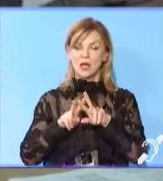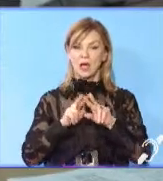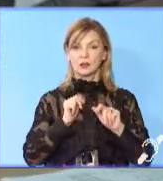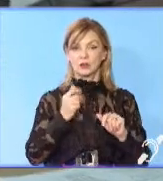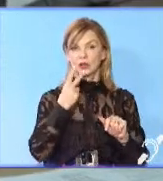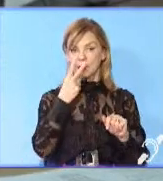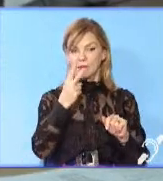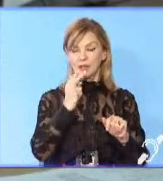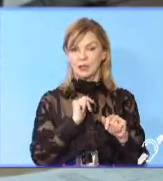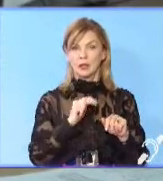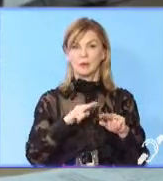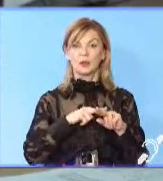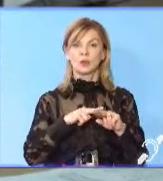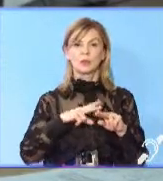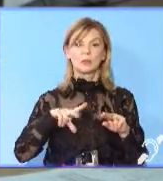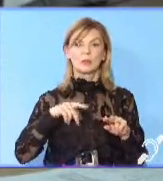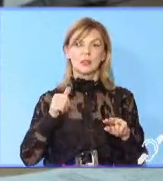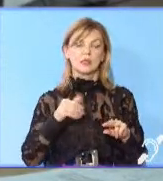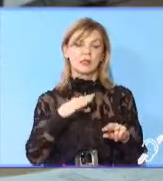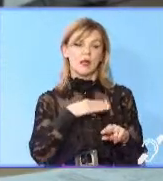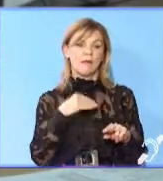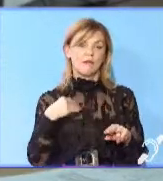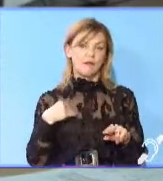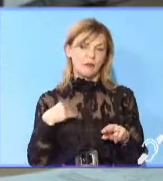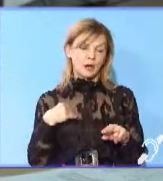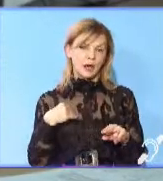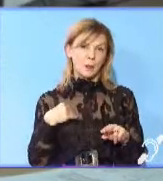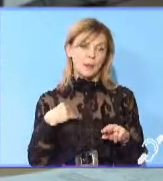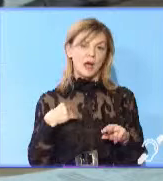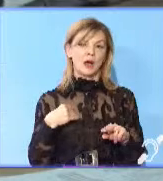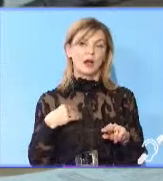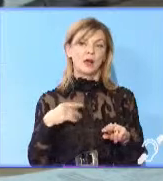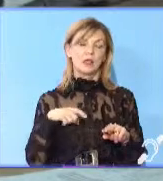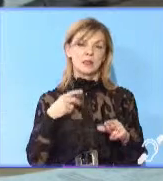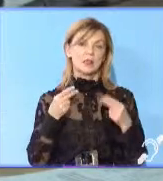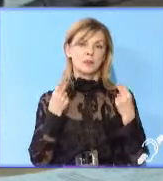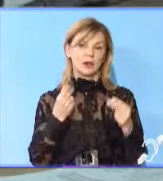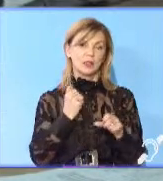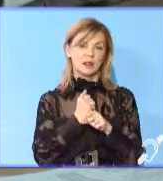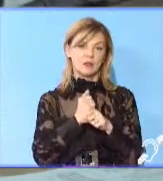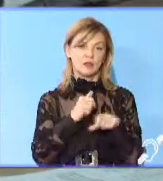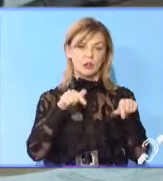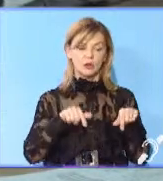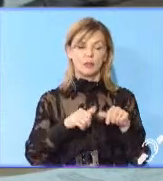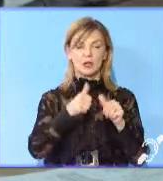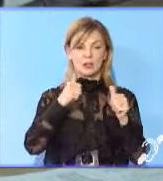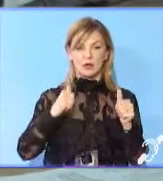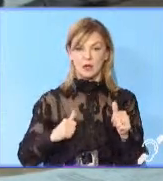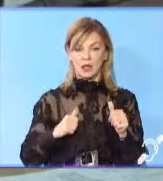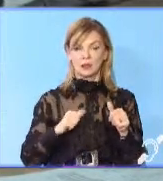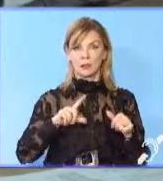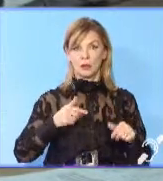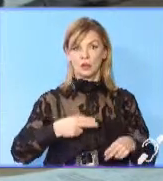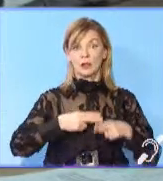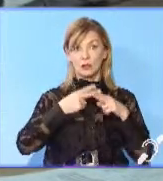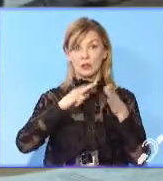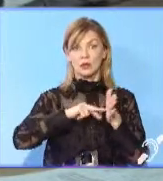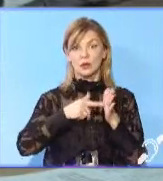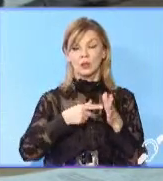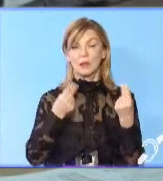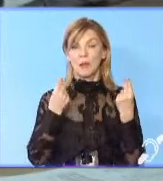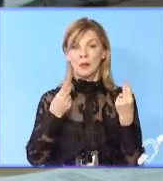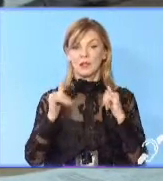cât de ridicate sunt temperaturile, atunci o scurtă privire ne poate ajuta să ne organizăm mai